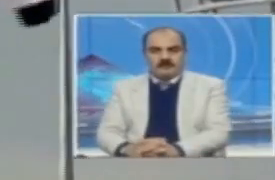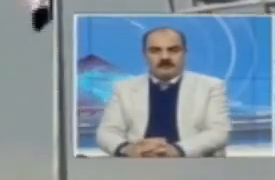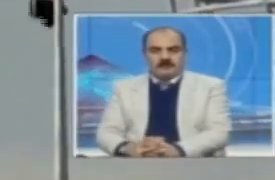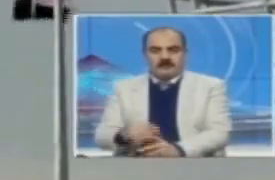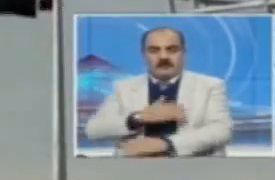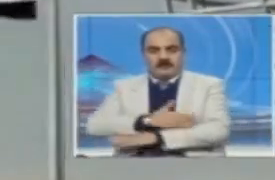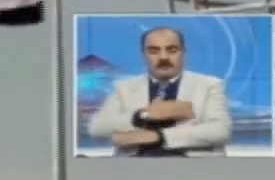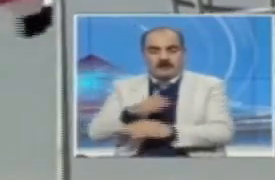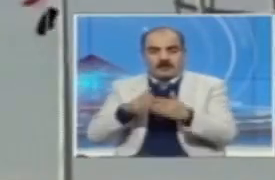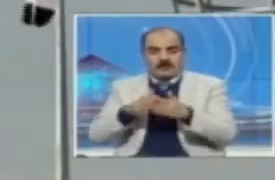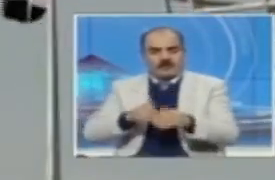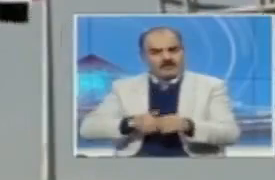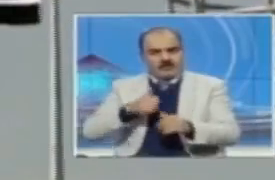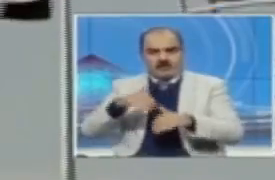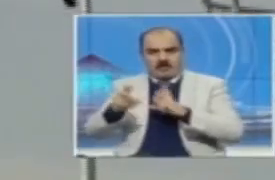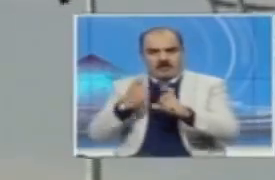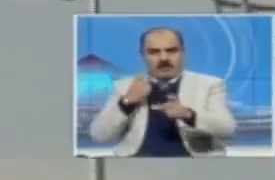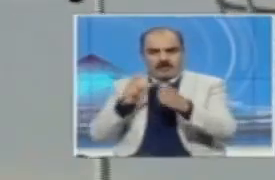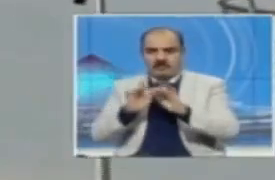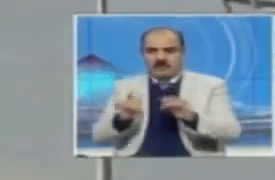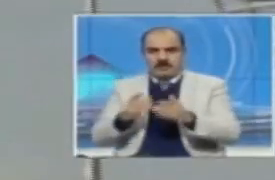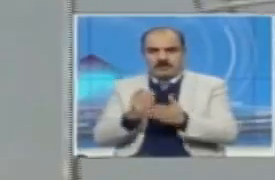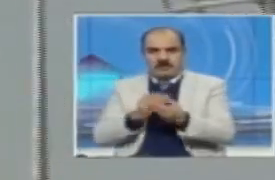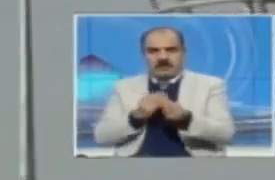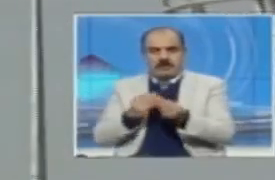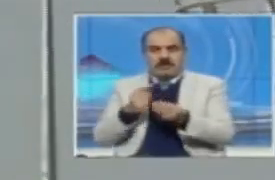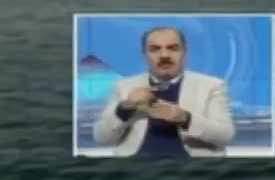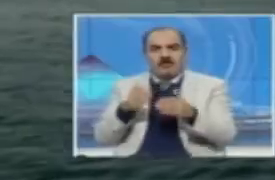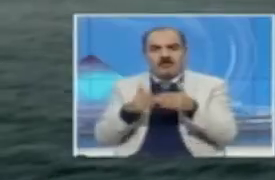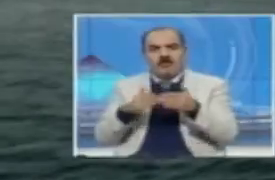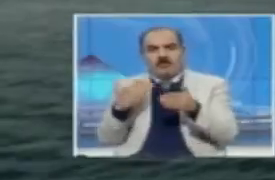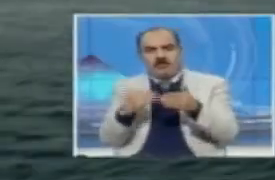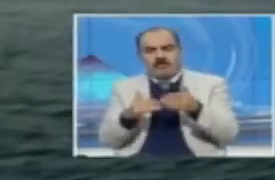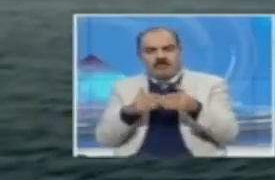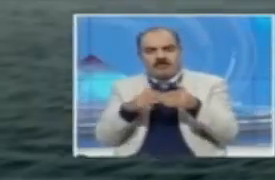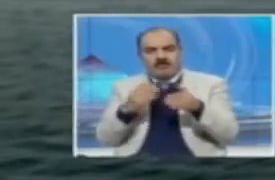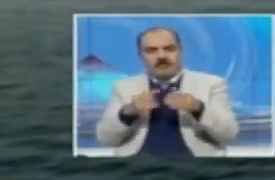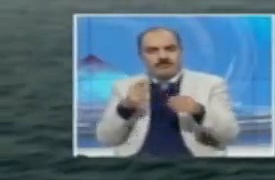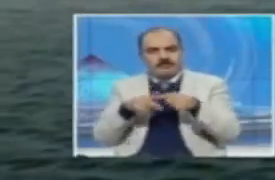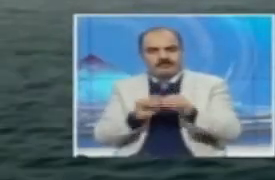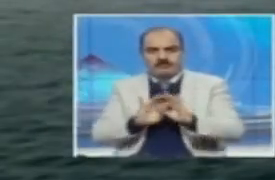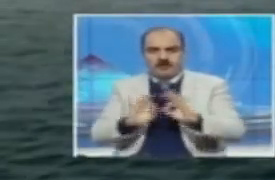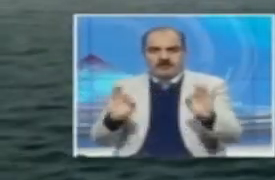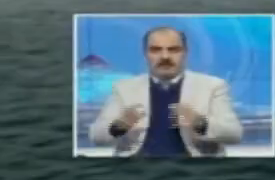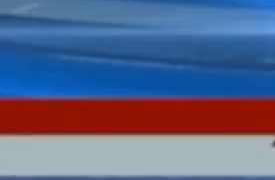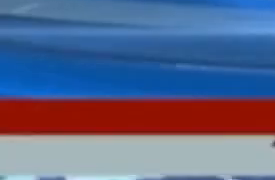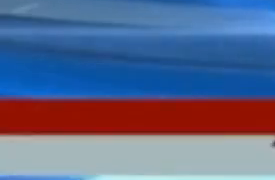هيئة قناة السويس تعلن انتظام الملاحة في المجرى الملاحي بعد التعامل مع عطل في إحدى سفن الشحن.